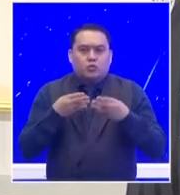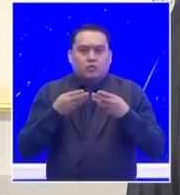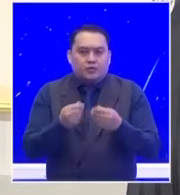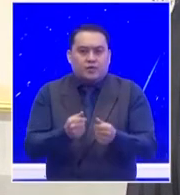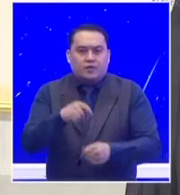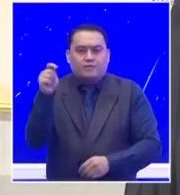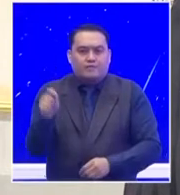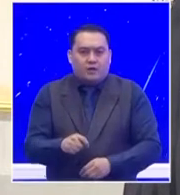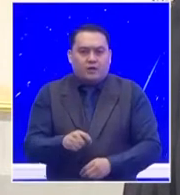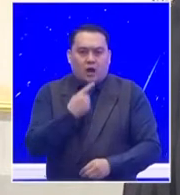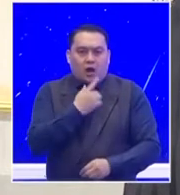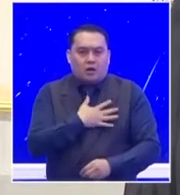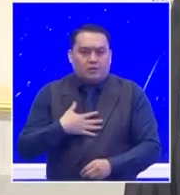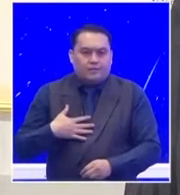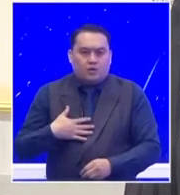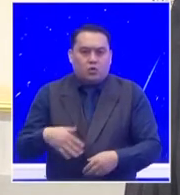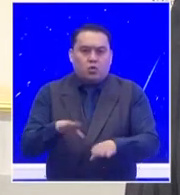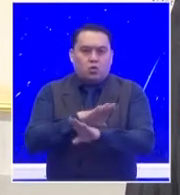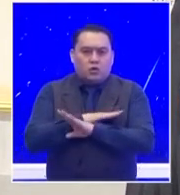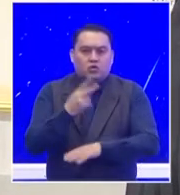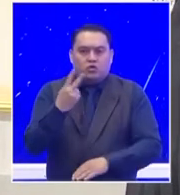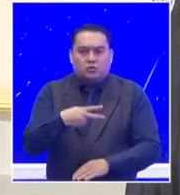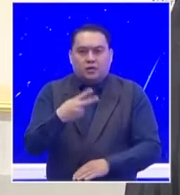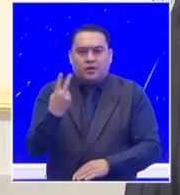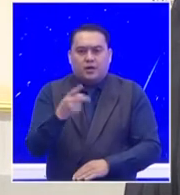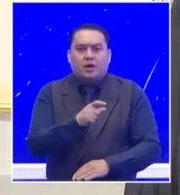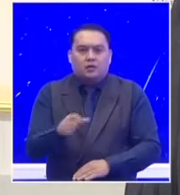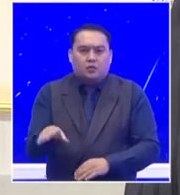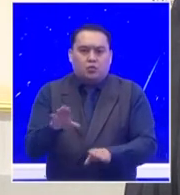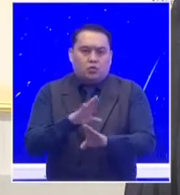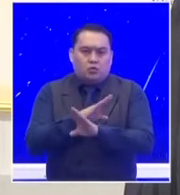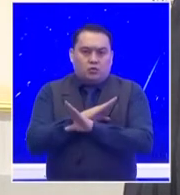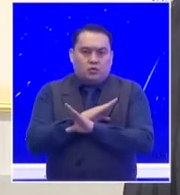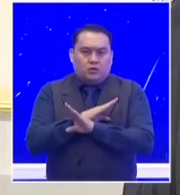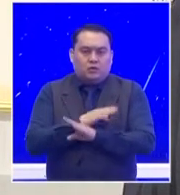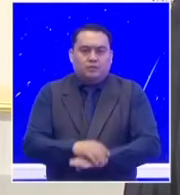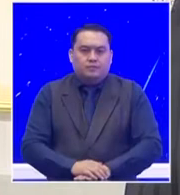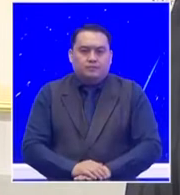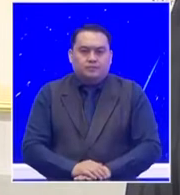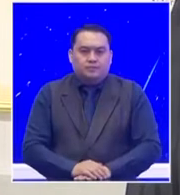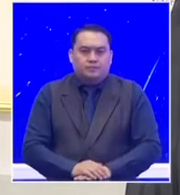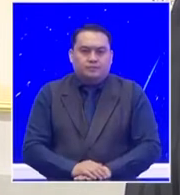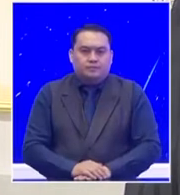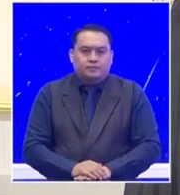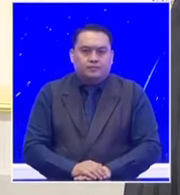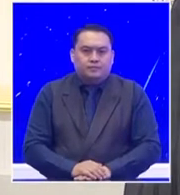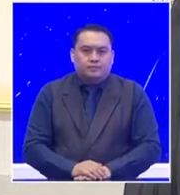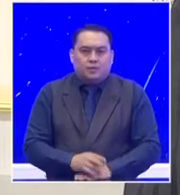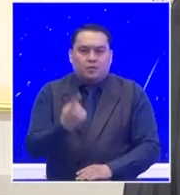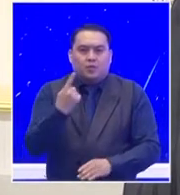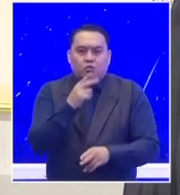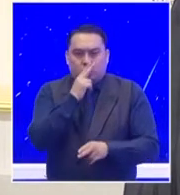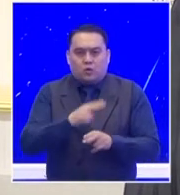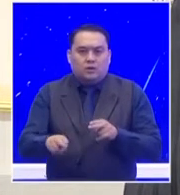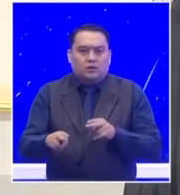мына жарадан, аурудан 22 ардагеріміз қайтыс болып кетті, біреуі жоғалып кетті.